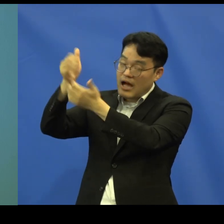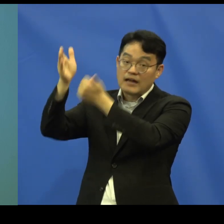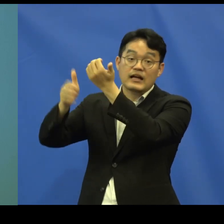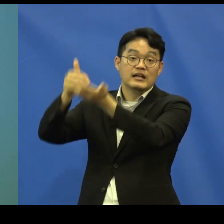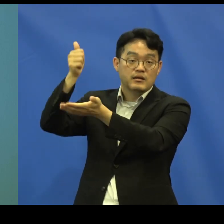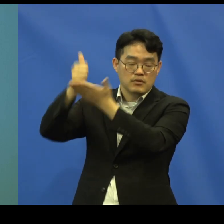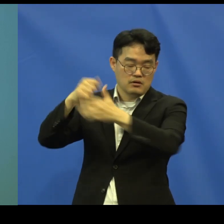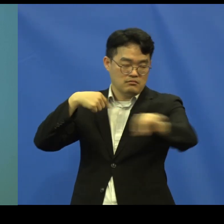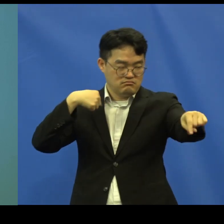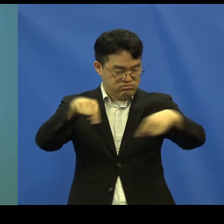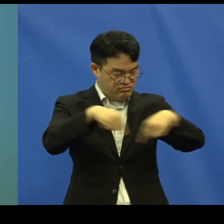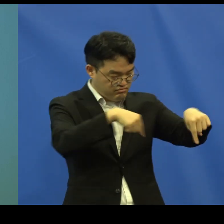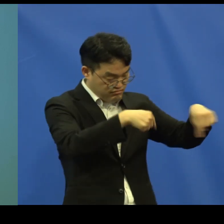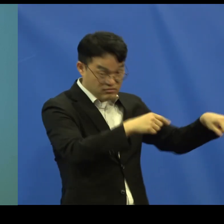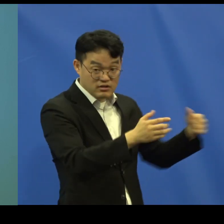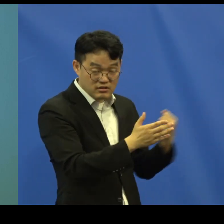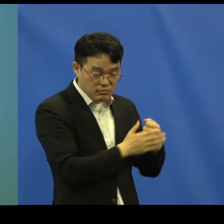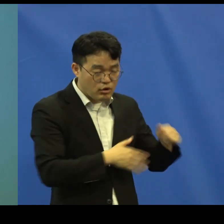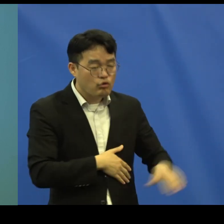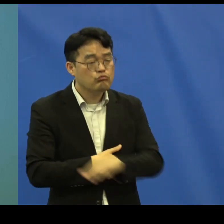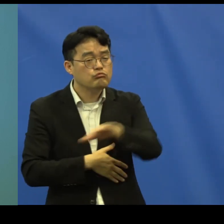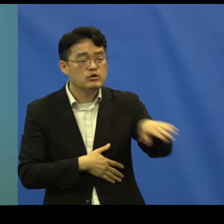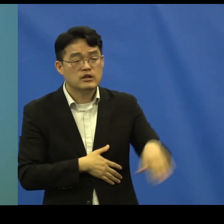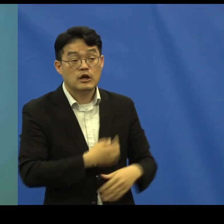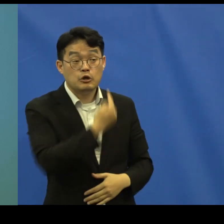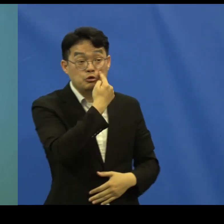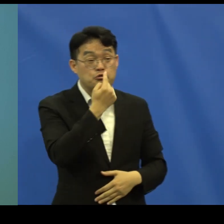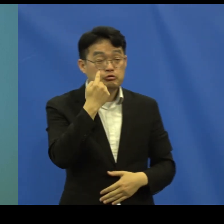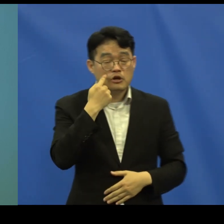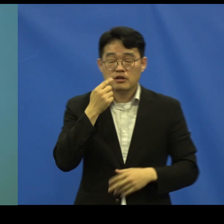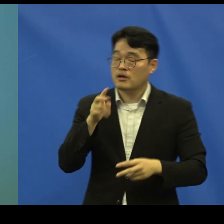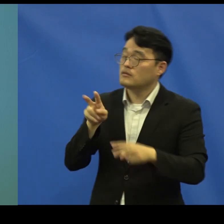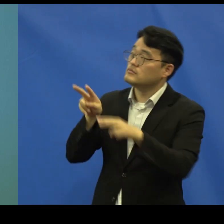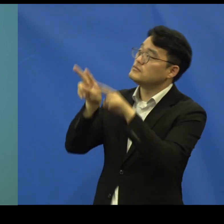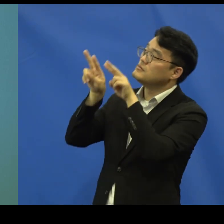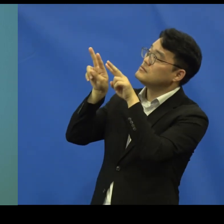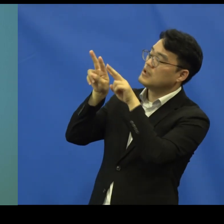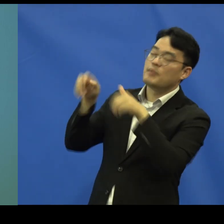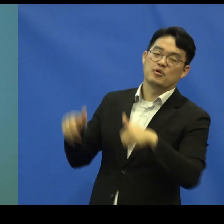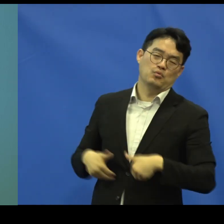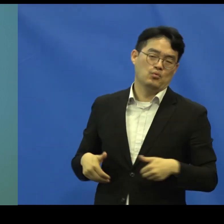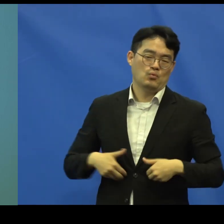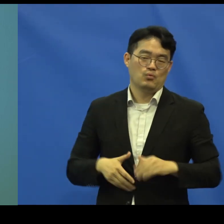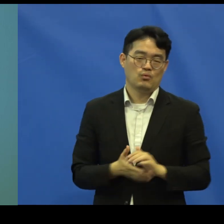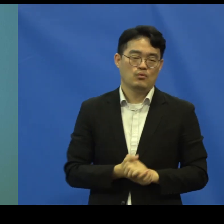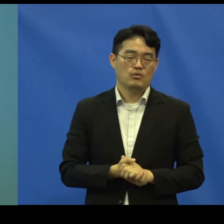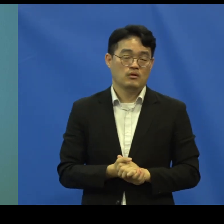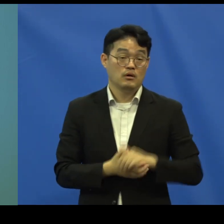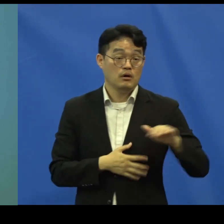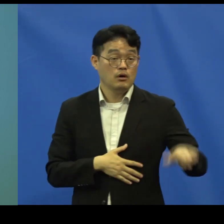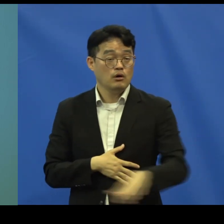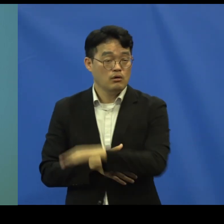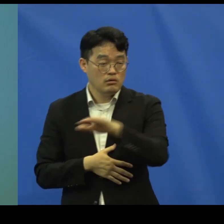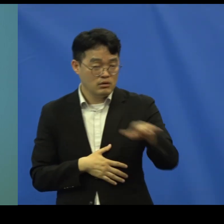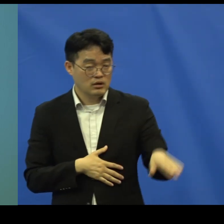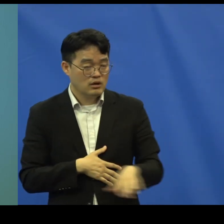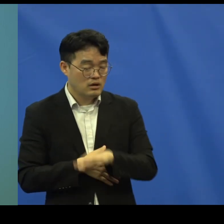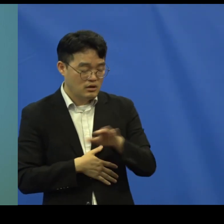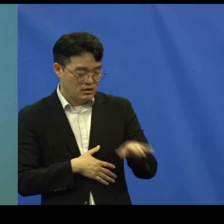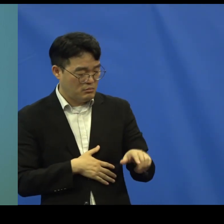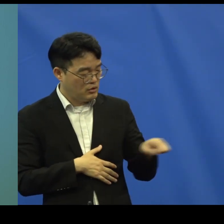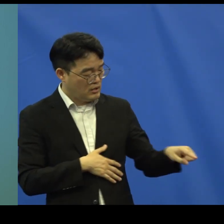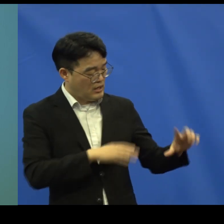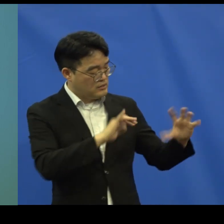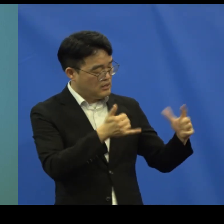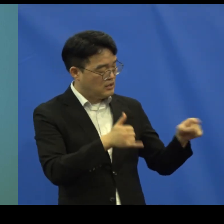그분에게 시선을 고정하는 겁니다. 우리의 예배가 왜 중요한가 하면 자칫하면 우리는 현실에 우리의 시선을